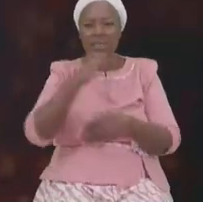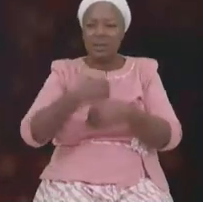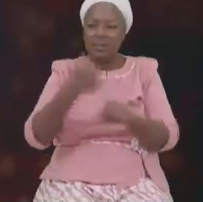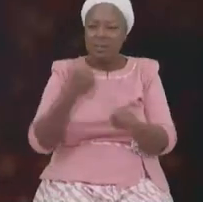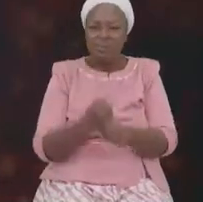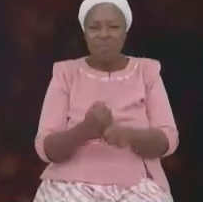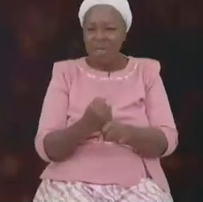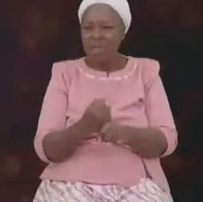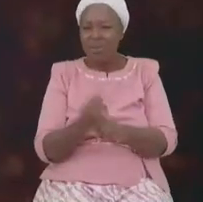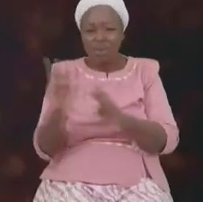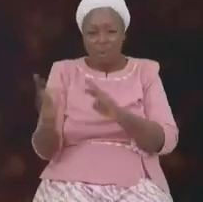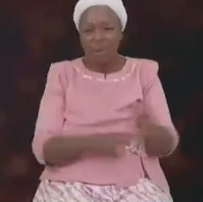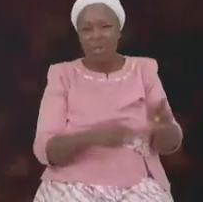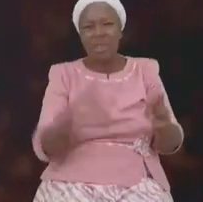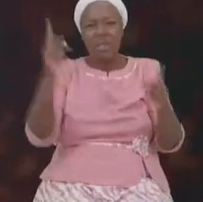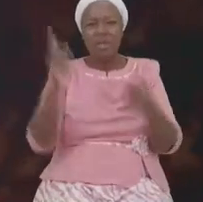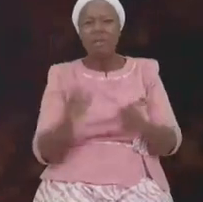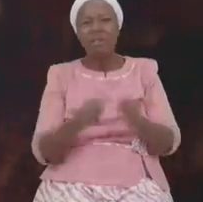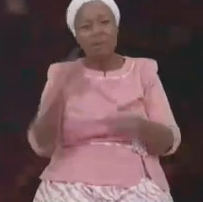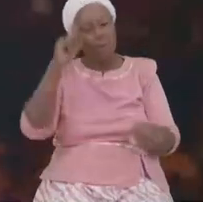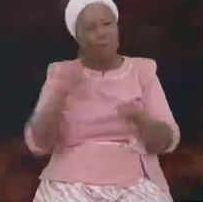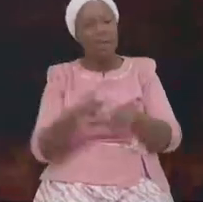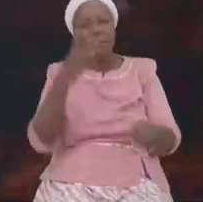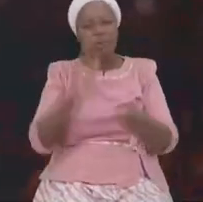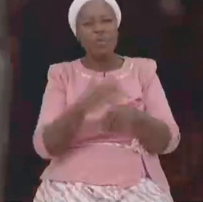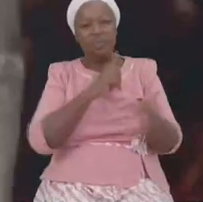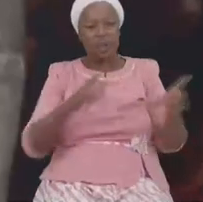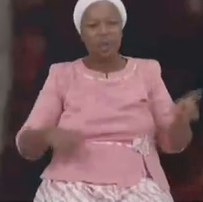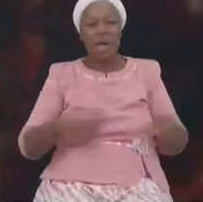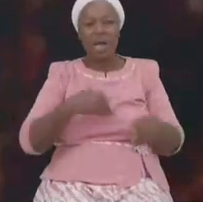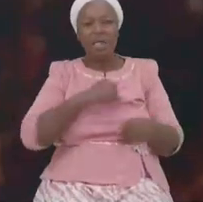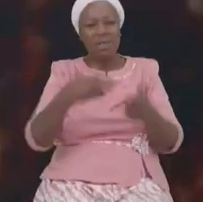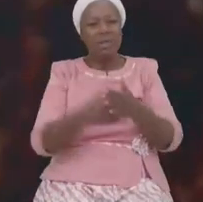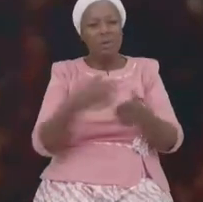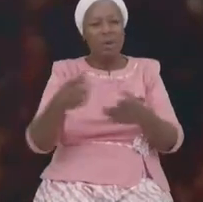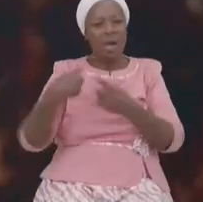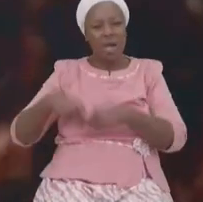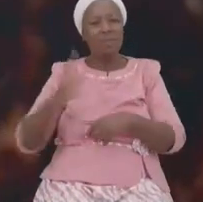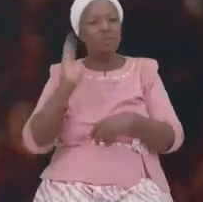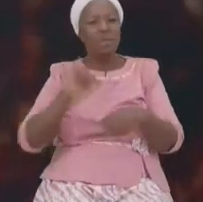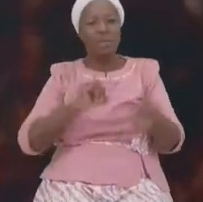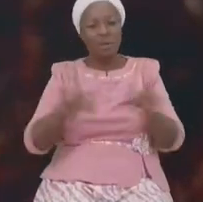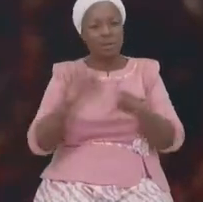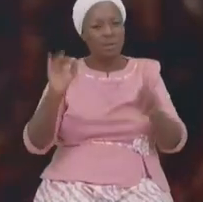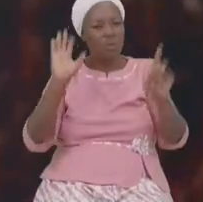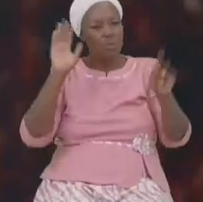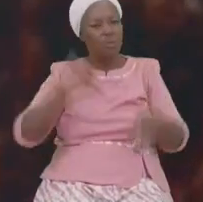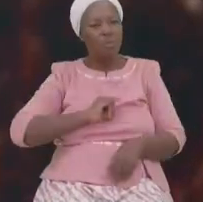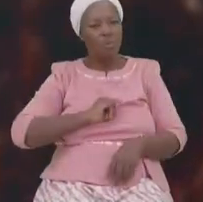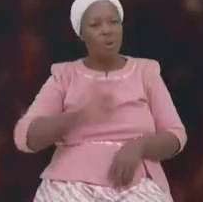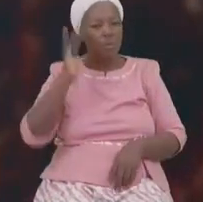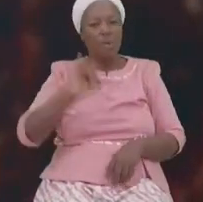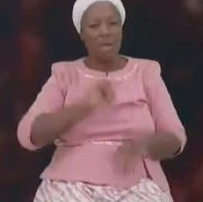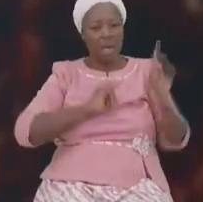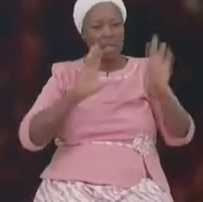hériter des promesses d'alliance du Seigneur. Et je vous donnerai un cœur nouveau et je mettrai en vous un esprit